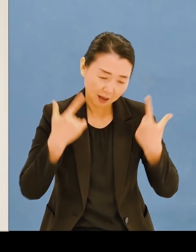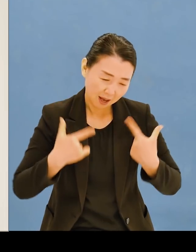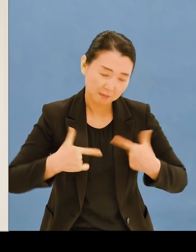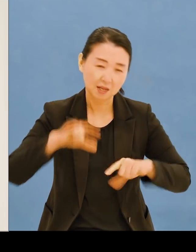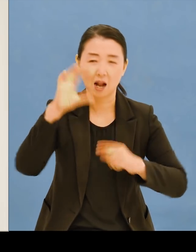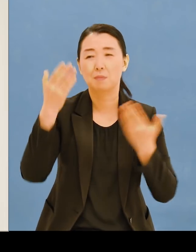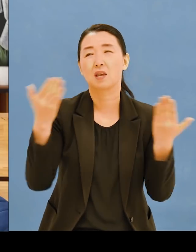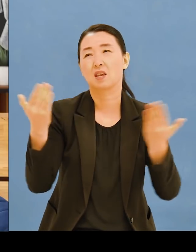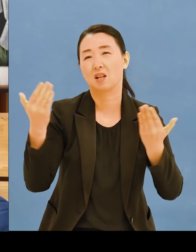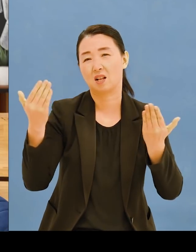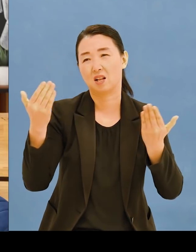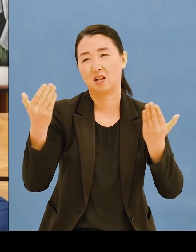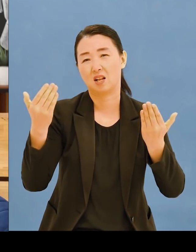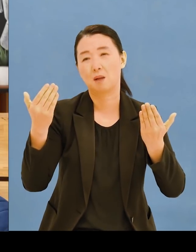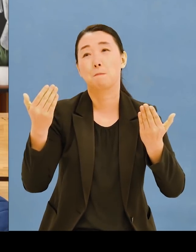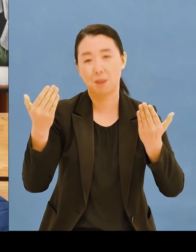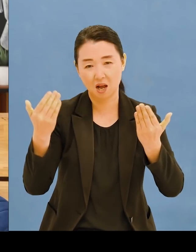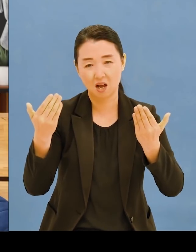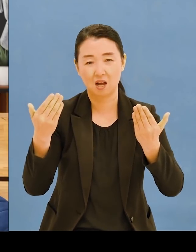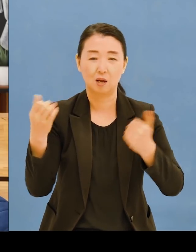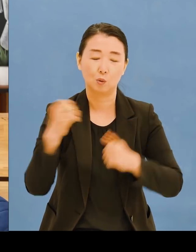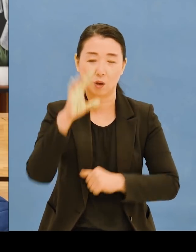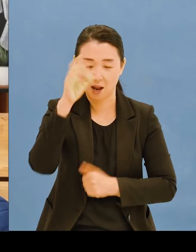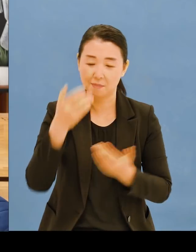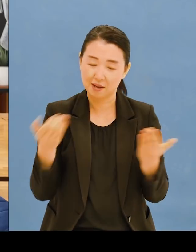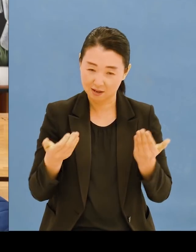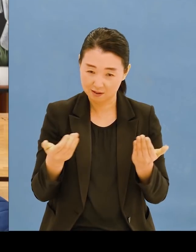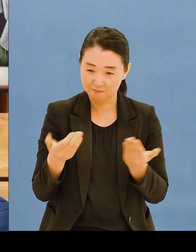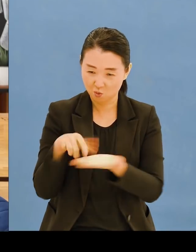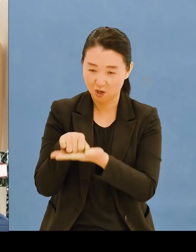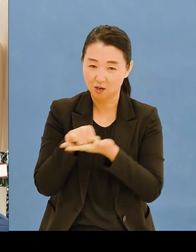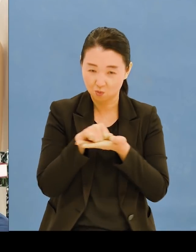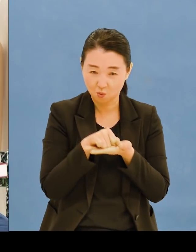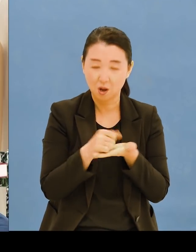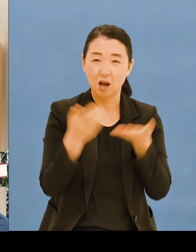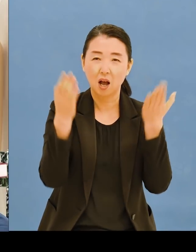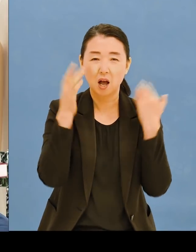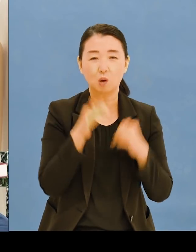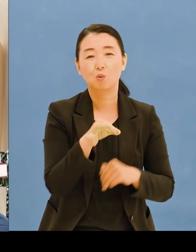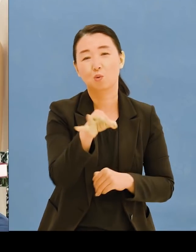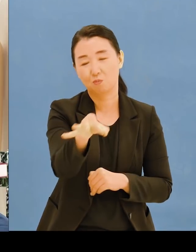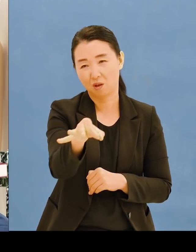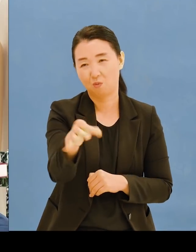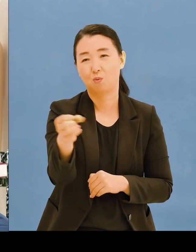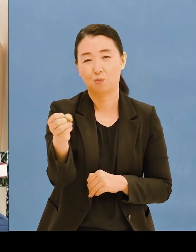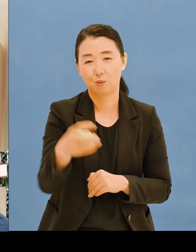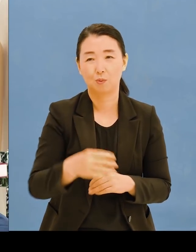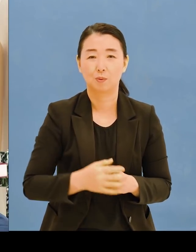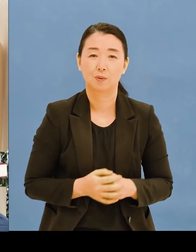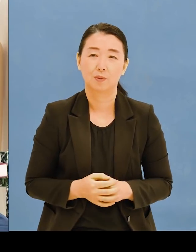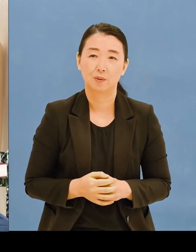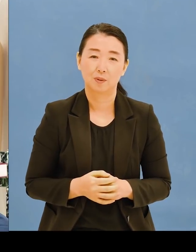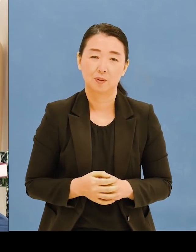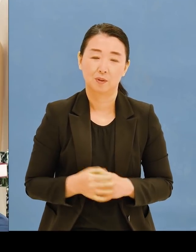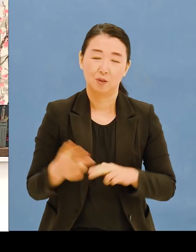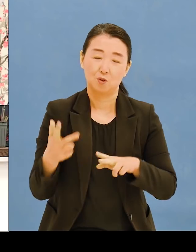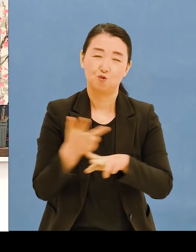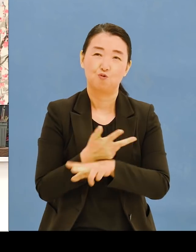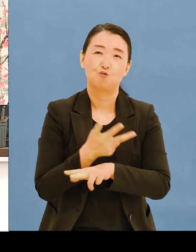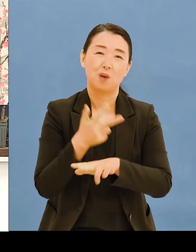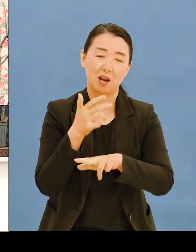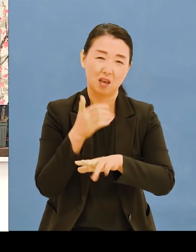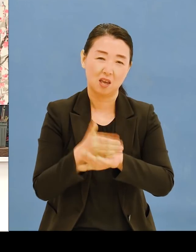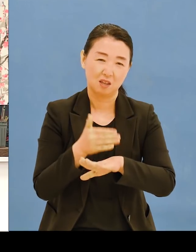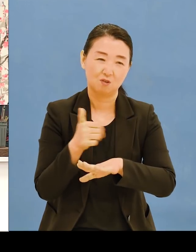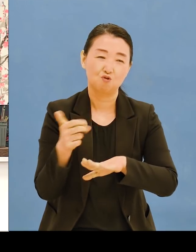밤새서 알바를 하고 그 알바한 그 돈을 가지고 이제 등록금을 메꾸고 주말에는 사역하고